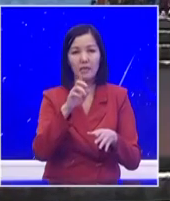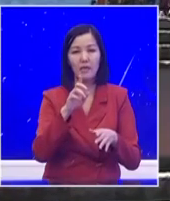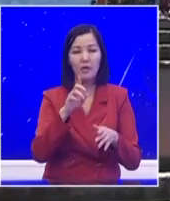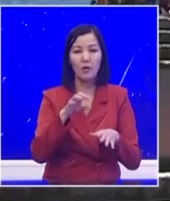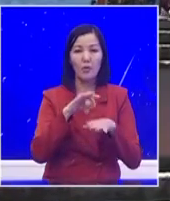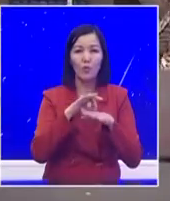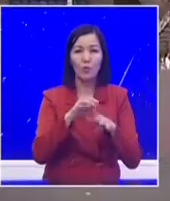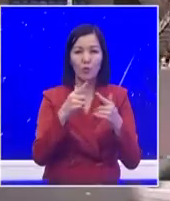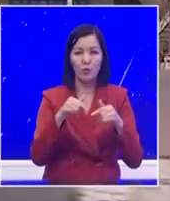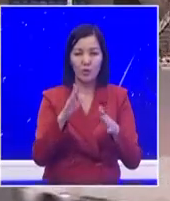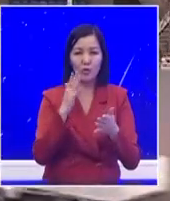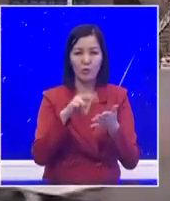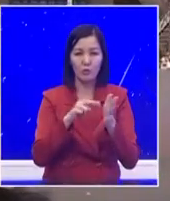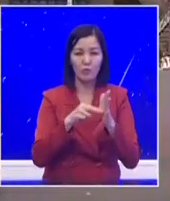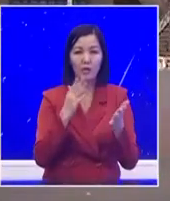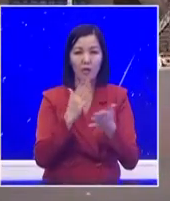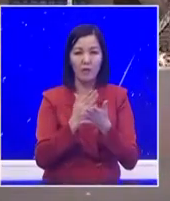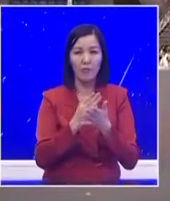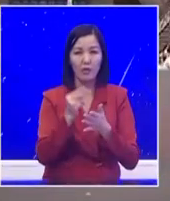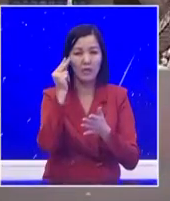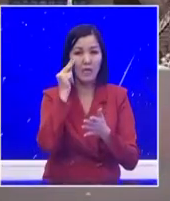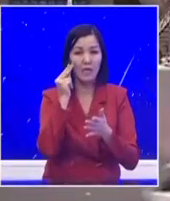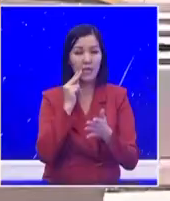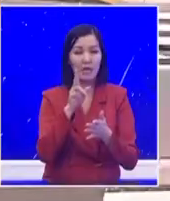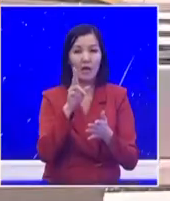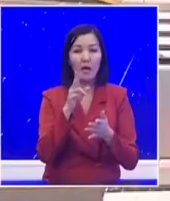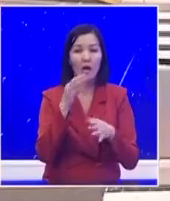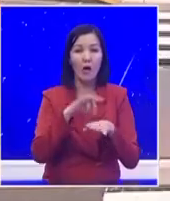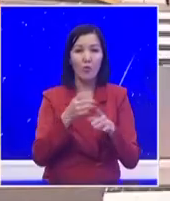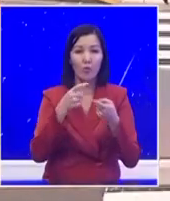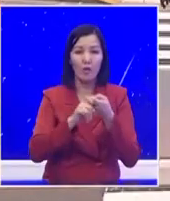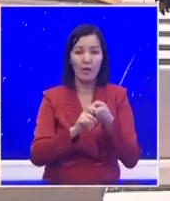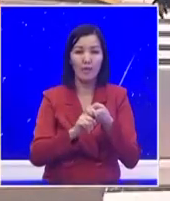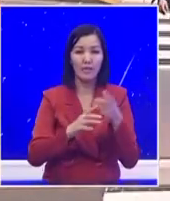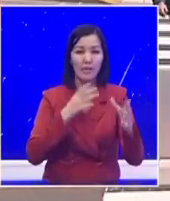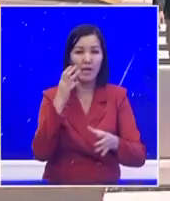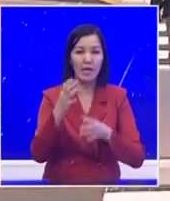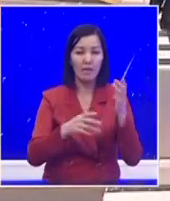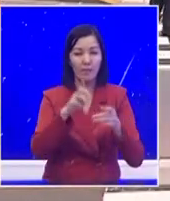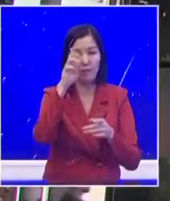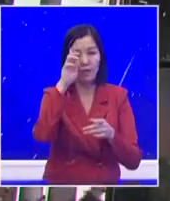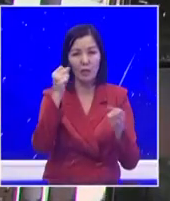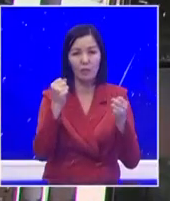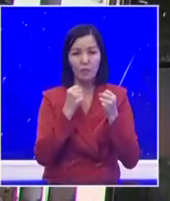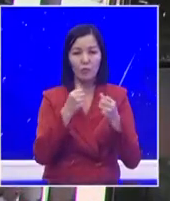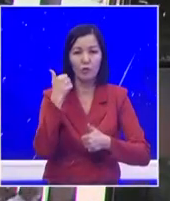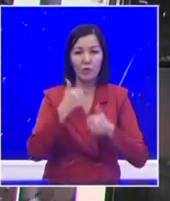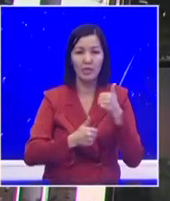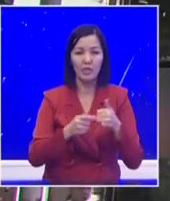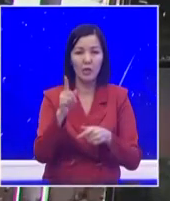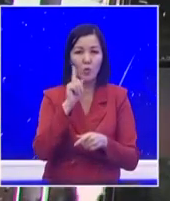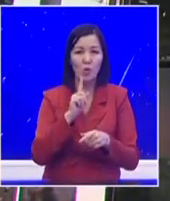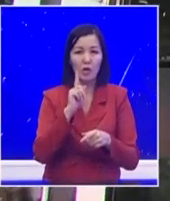қаласында ұйымдастырылады деп жоспарланған еді. Қытайда тараған коронавирустың салдарынан әлем елдерінің көбінде спорт жарыстары,